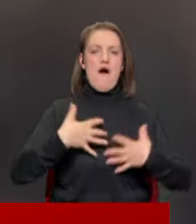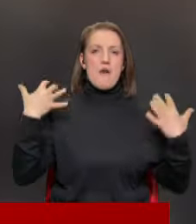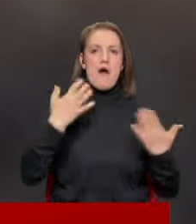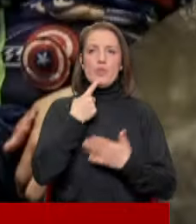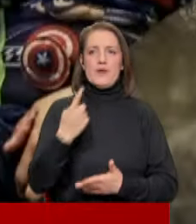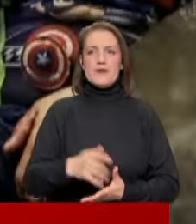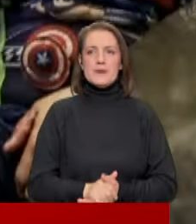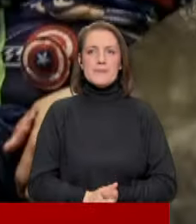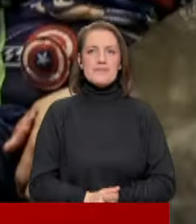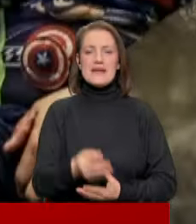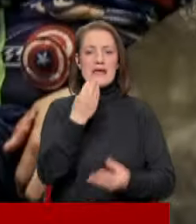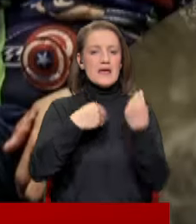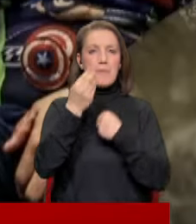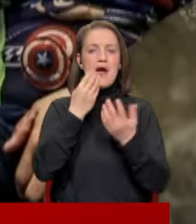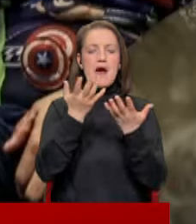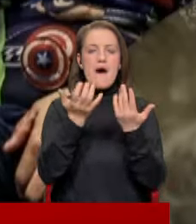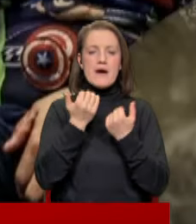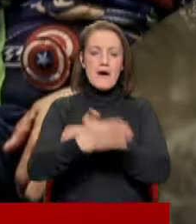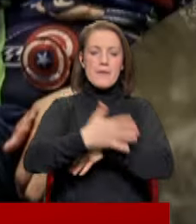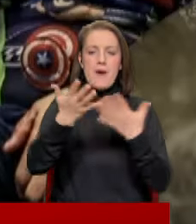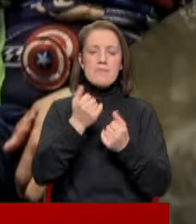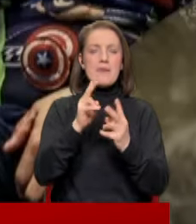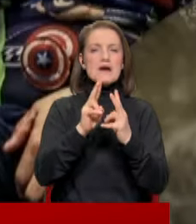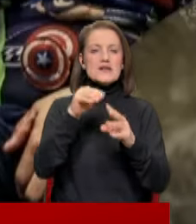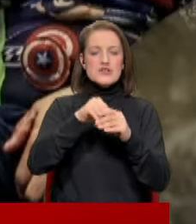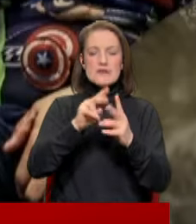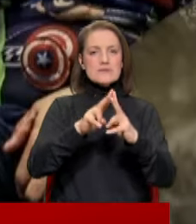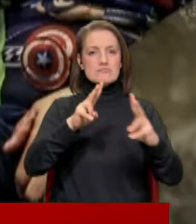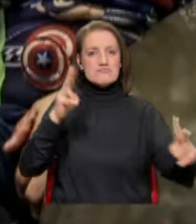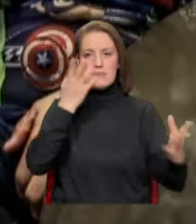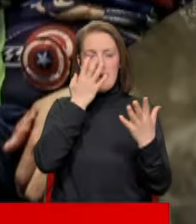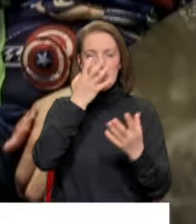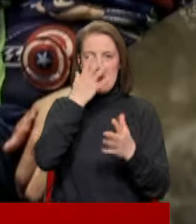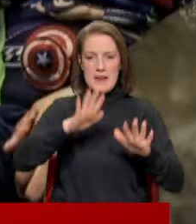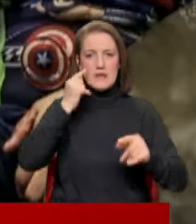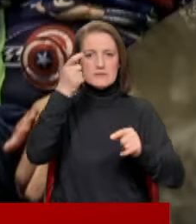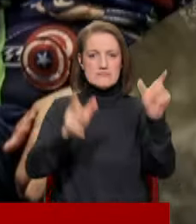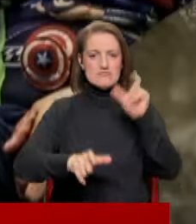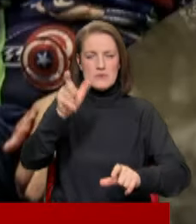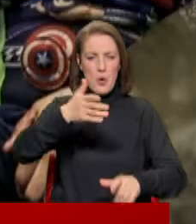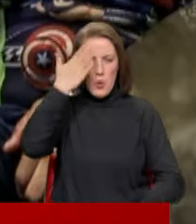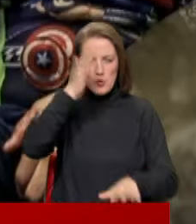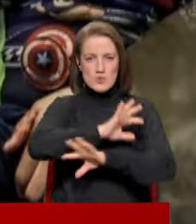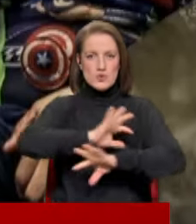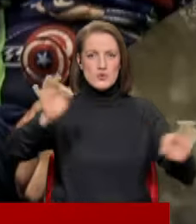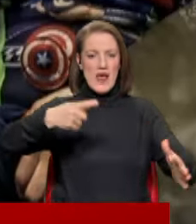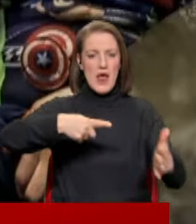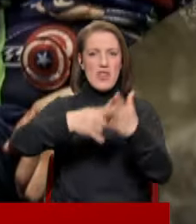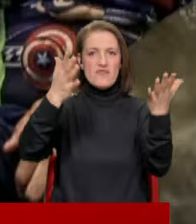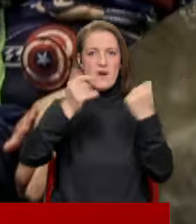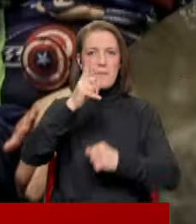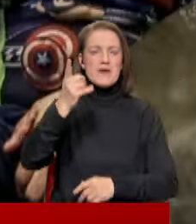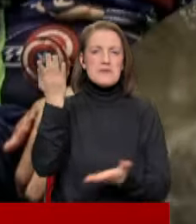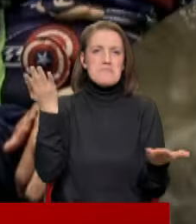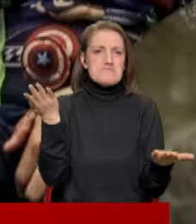il gıda yardımı almak için sırada bekleyen sivilleri kalleşçe onursuzca hedef alan bir